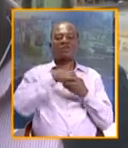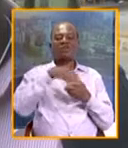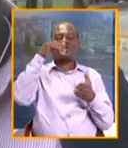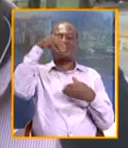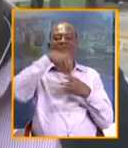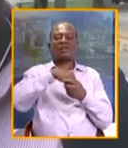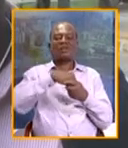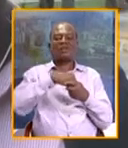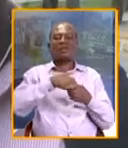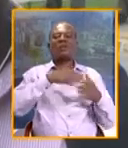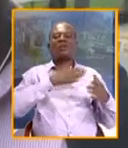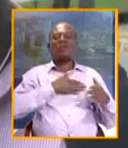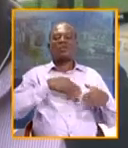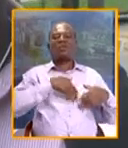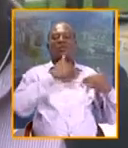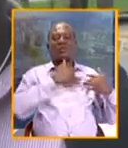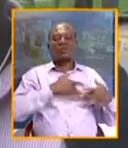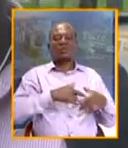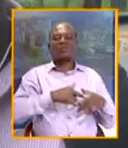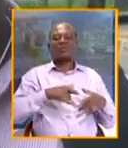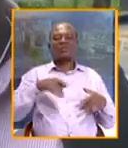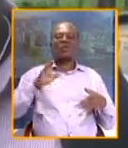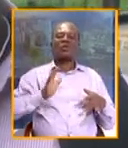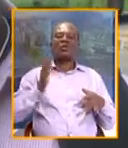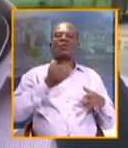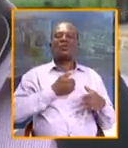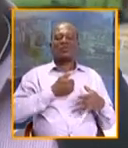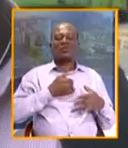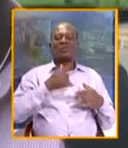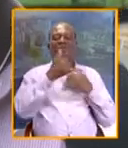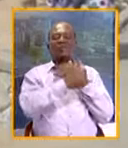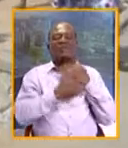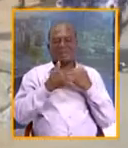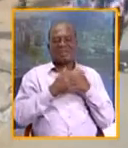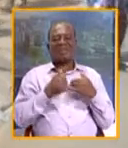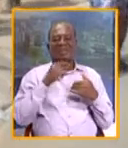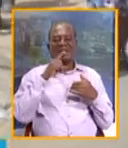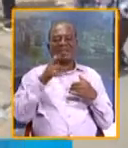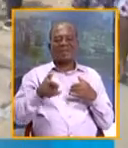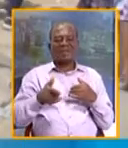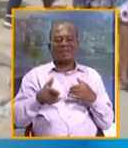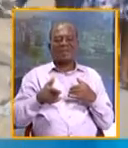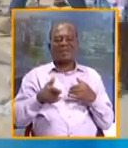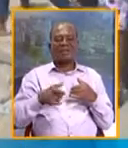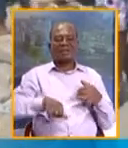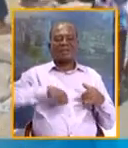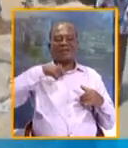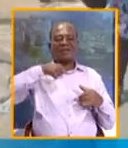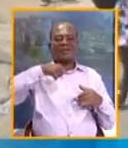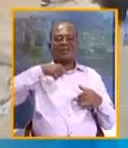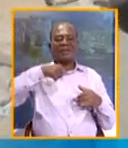terre d'hospitalité et que nous les vaillants ivoiriens nous le vin que nous battons pour notre pays hier à tizi